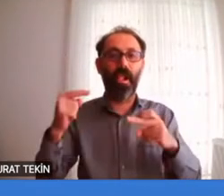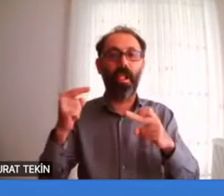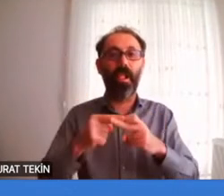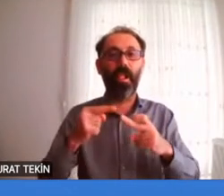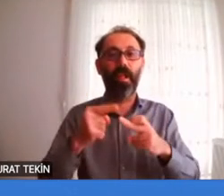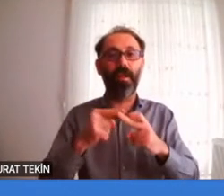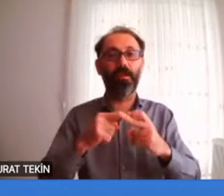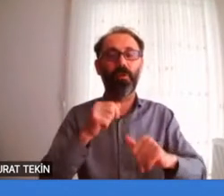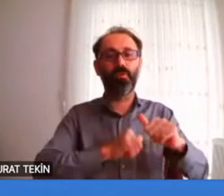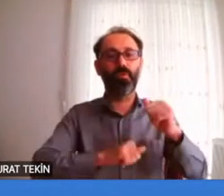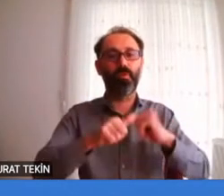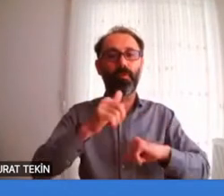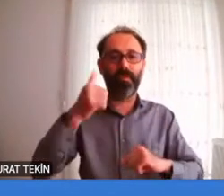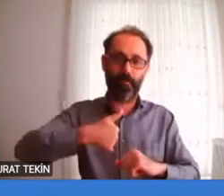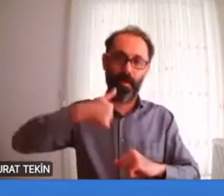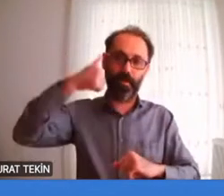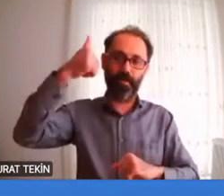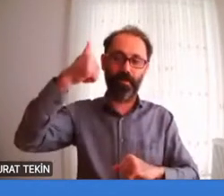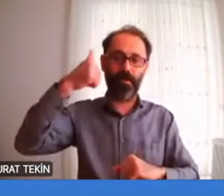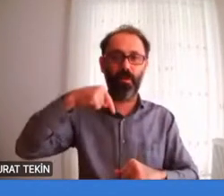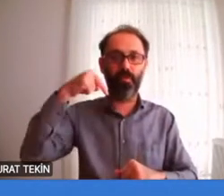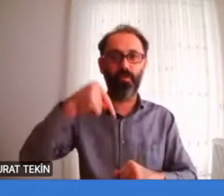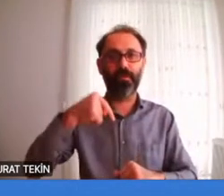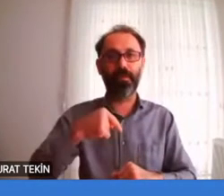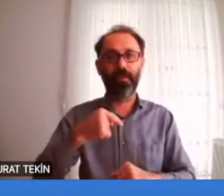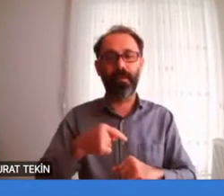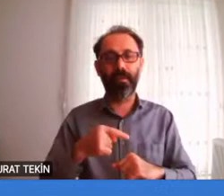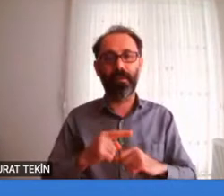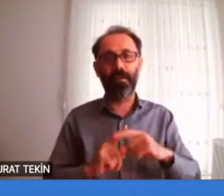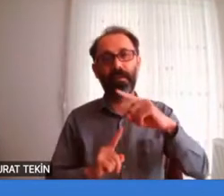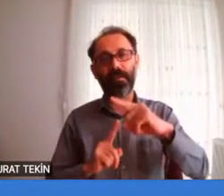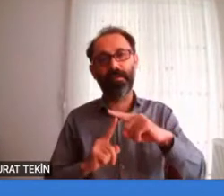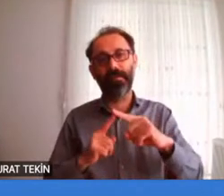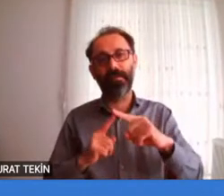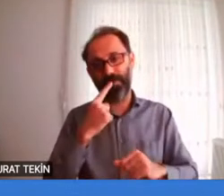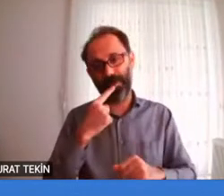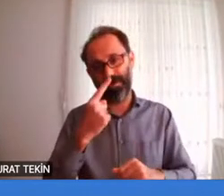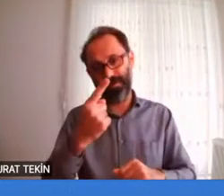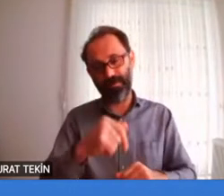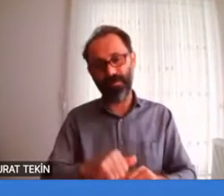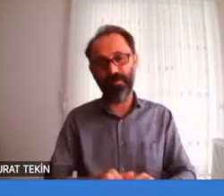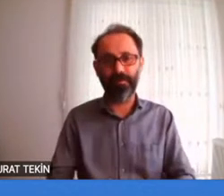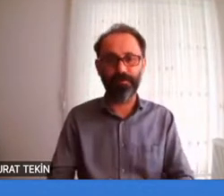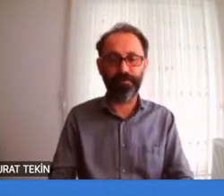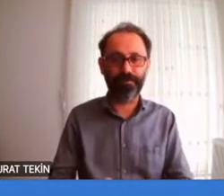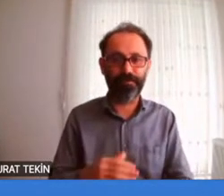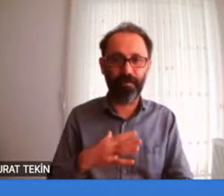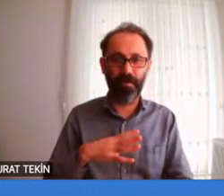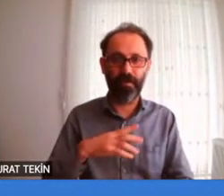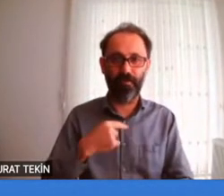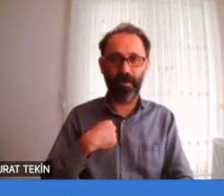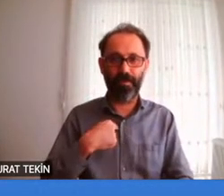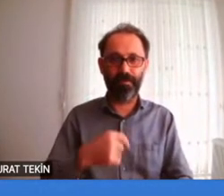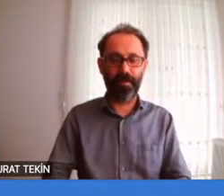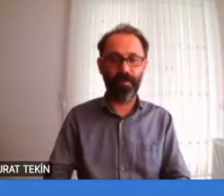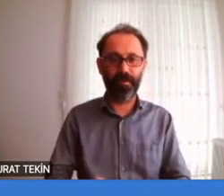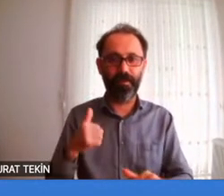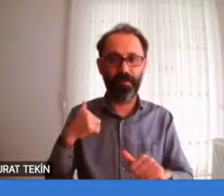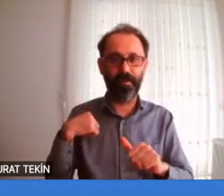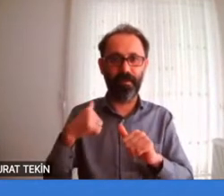Yavuz Ünal hocamıza da bu vesileyle bir kez daha sizin önünüze teşekkür etmek istiyorum.